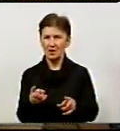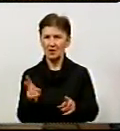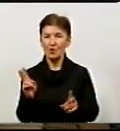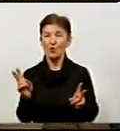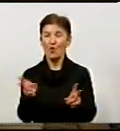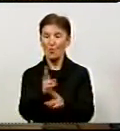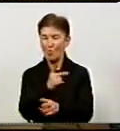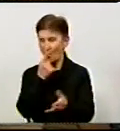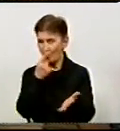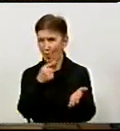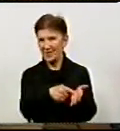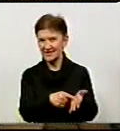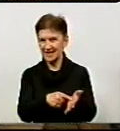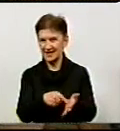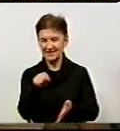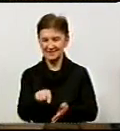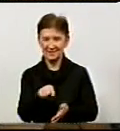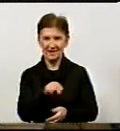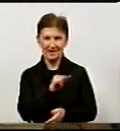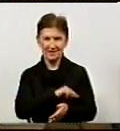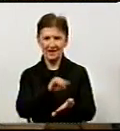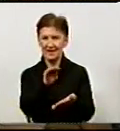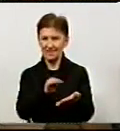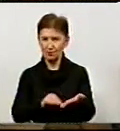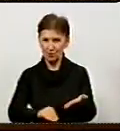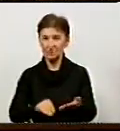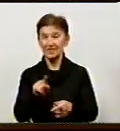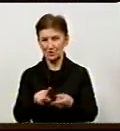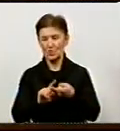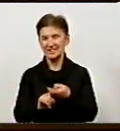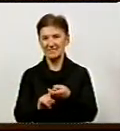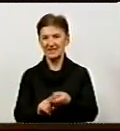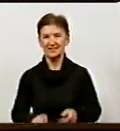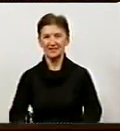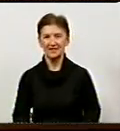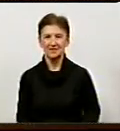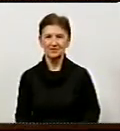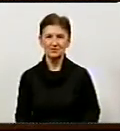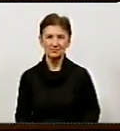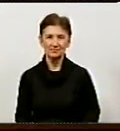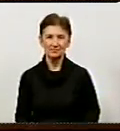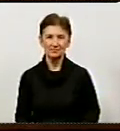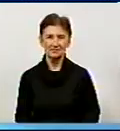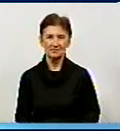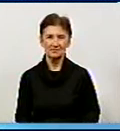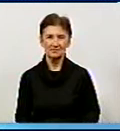вона попадається, робота, і від цього дуже залежить. Олена Демчак, Олександр Донцов, «День за